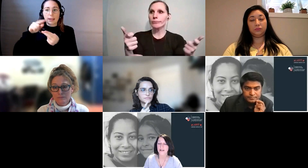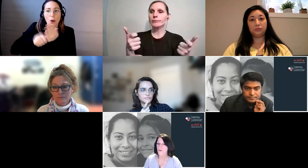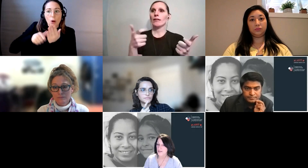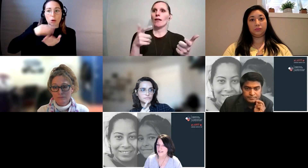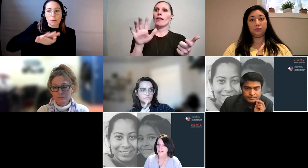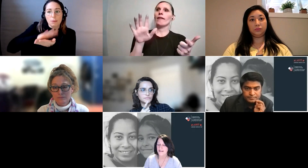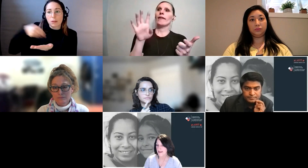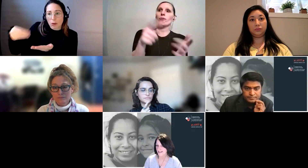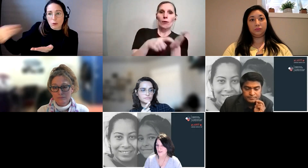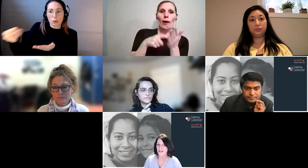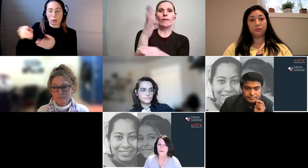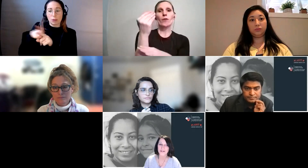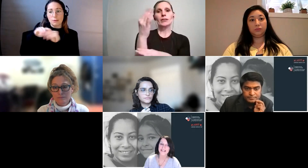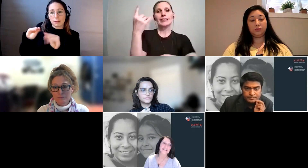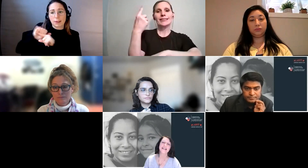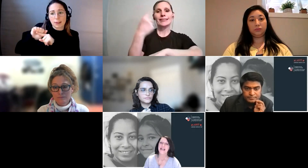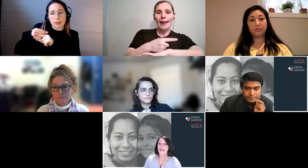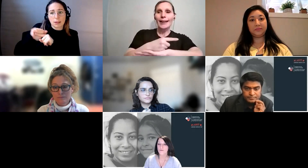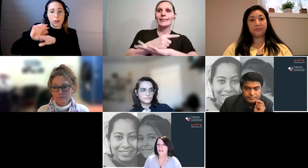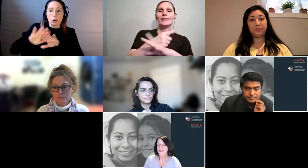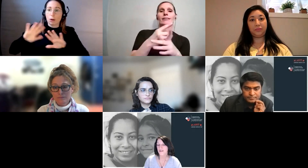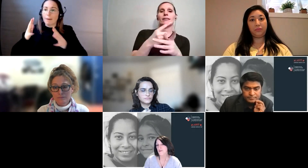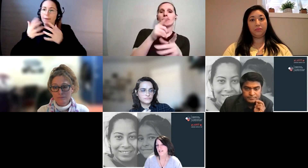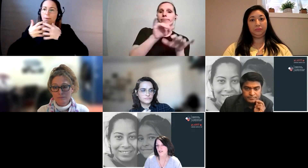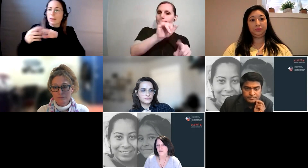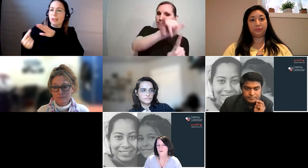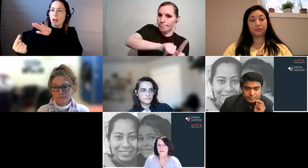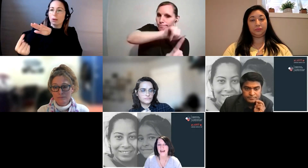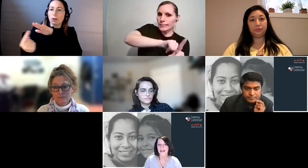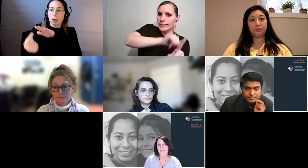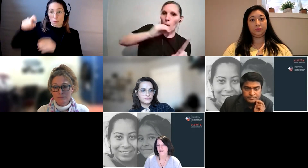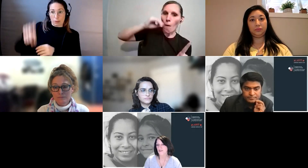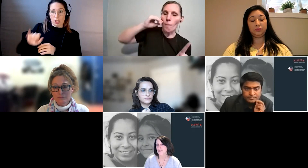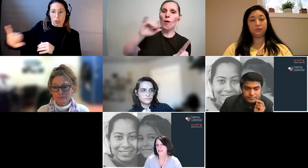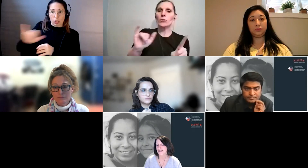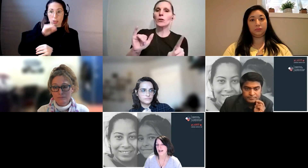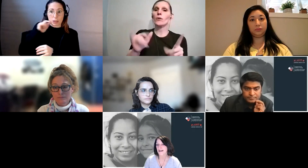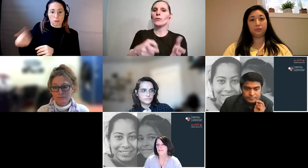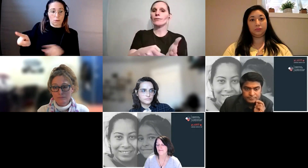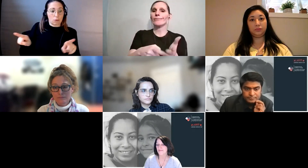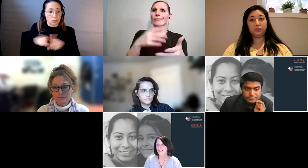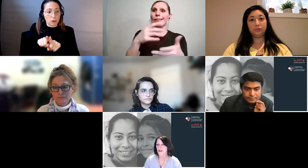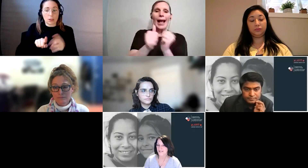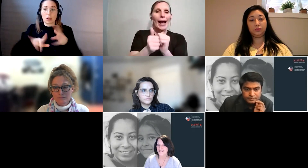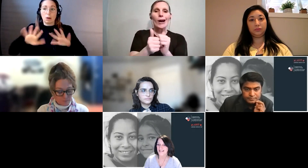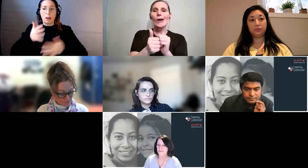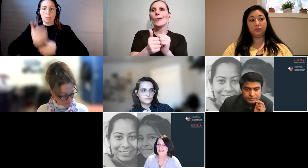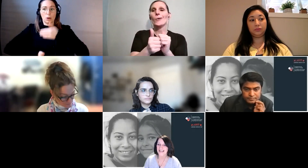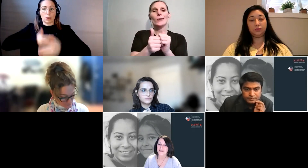l'information concernant la quarantaine, qui était souvent obligatoire, et aussi les procédures à